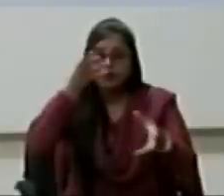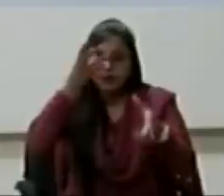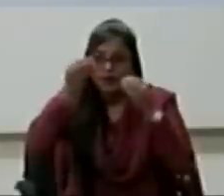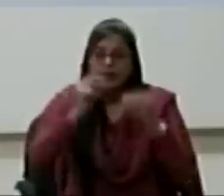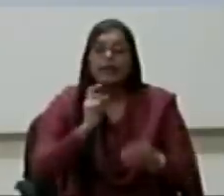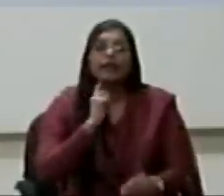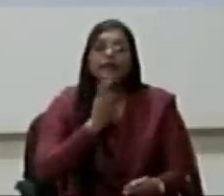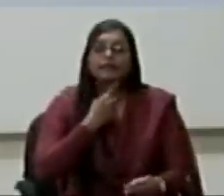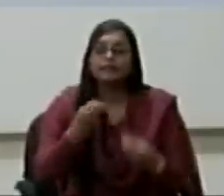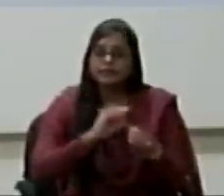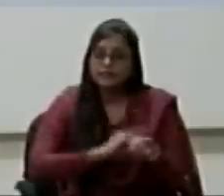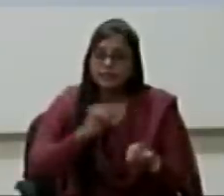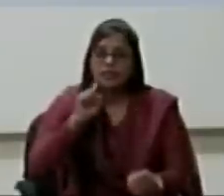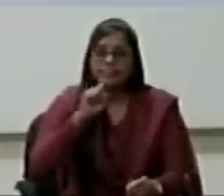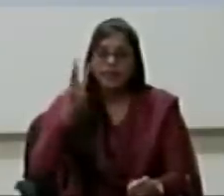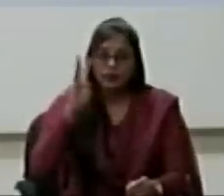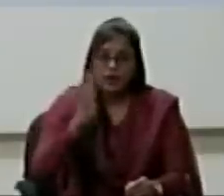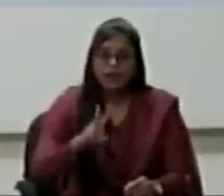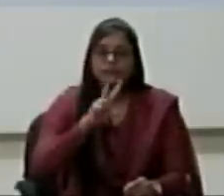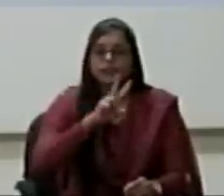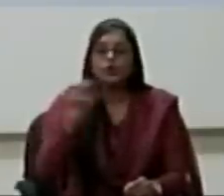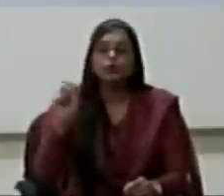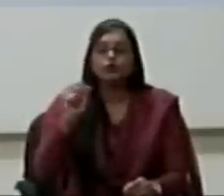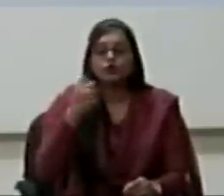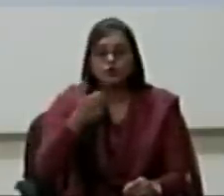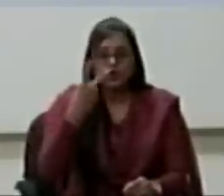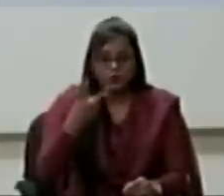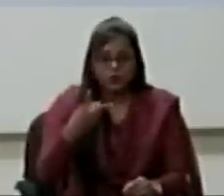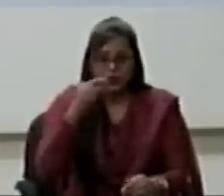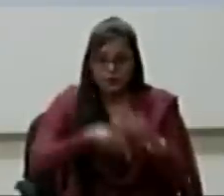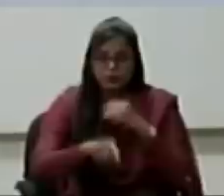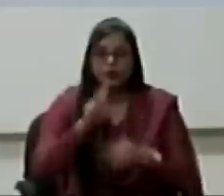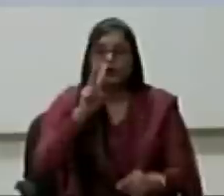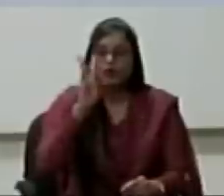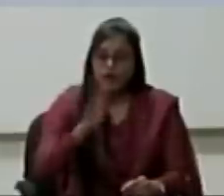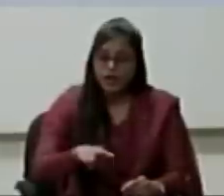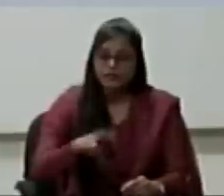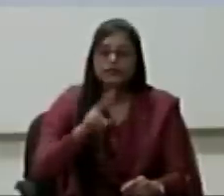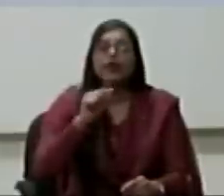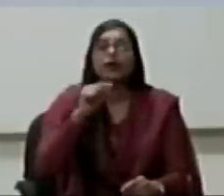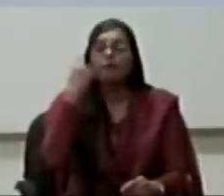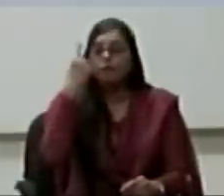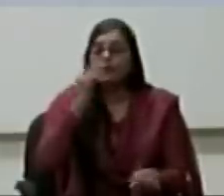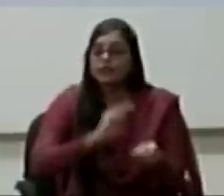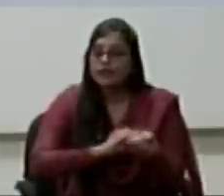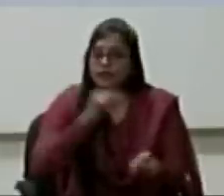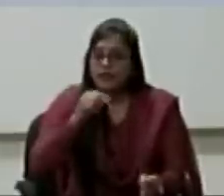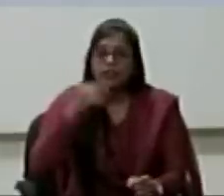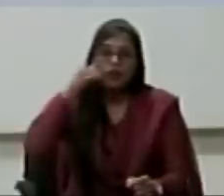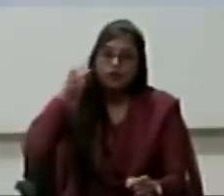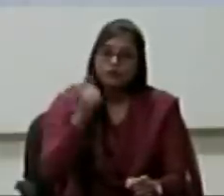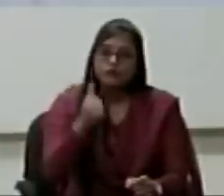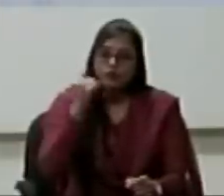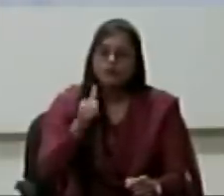13,262। তাদের মধ্যে 2,147 জন চিকিৎসক মোবাইল ফোনে জনগণকে আমাদের হটলাইনগুলো ব্যবহার করে